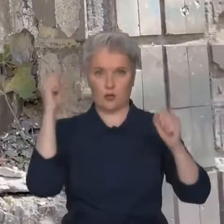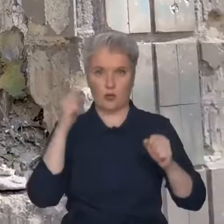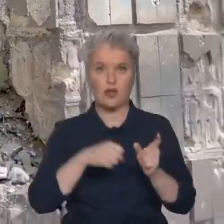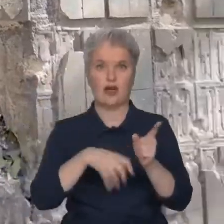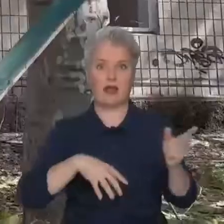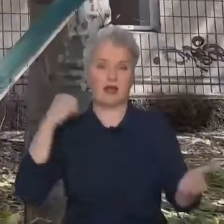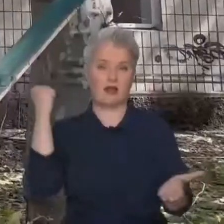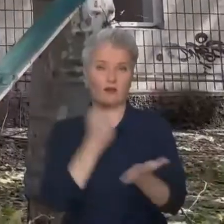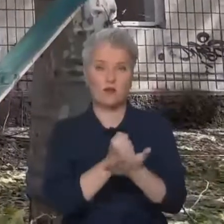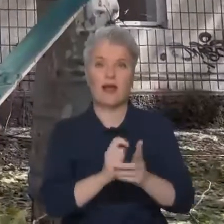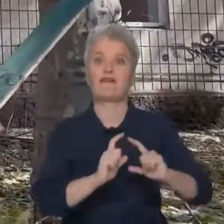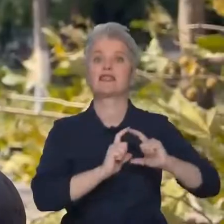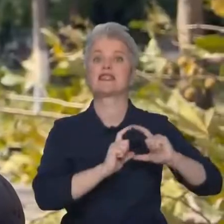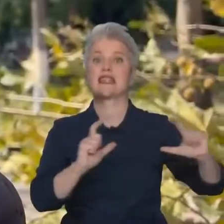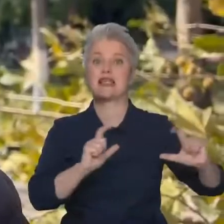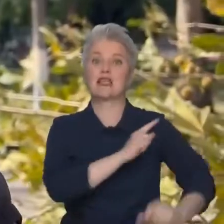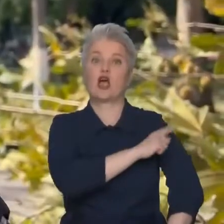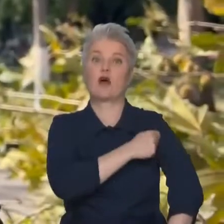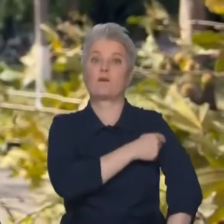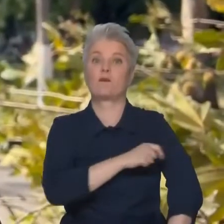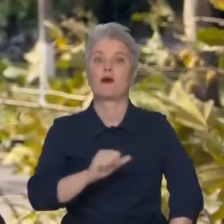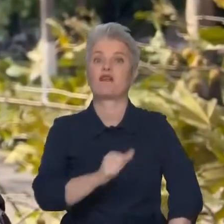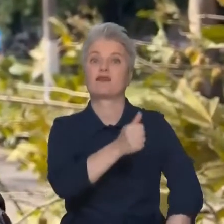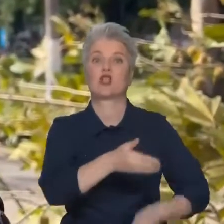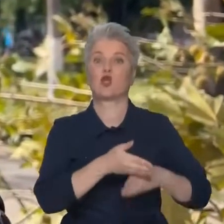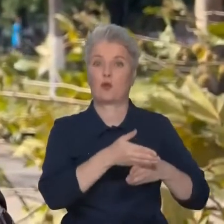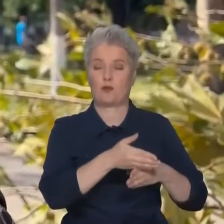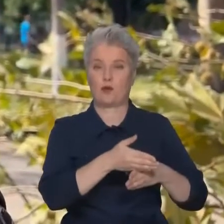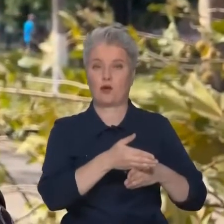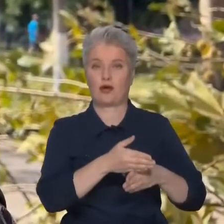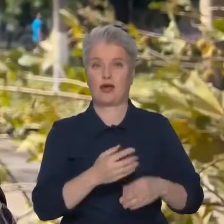центрі первинної допомоги. Сьогодні мені сторож